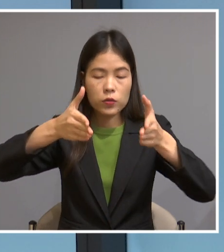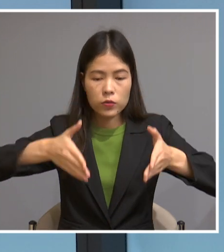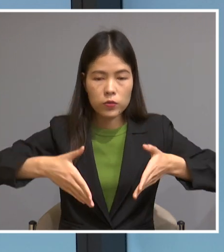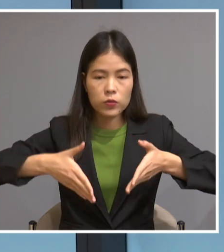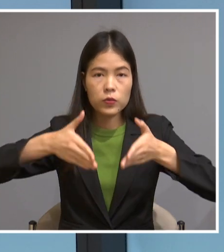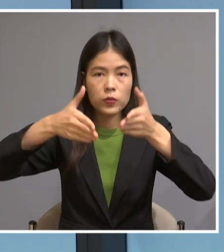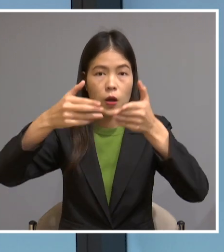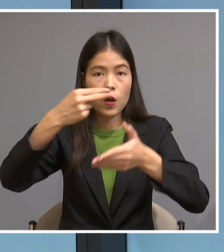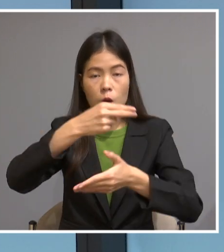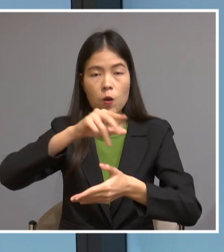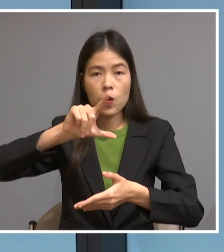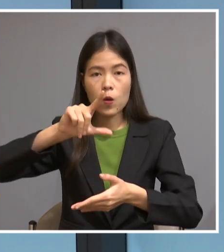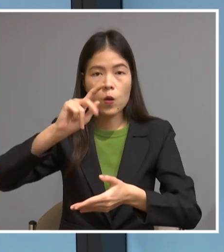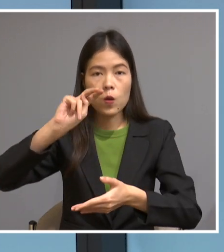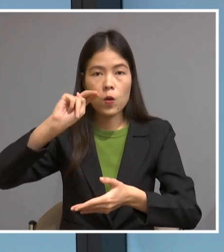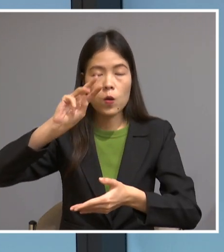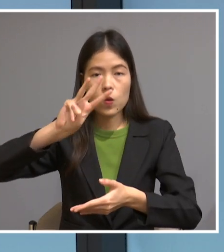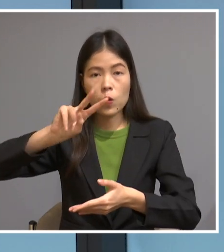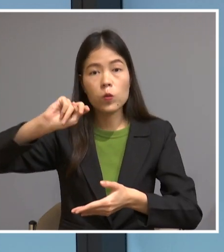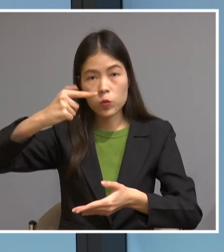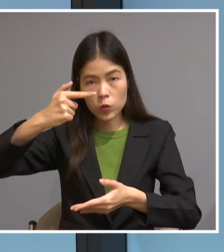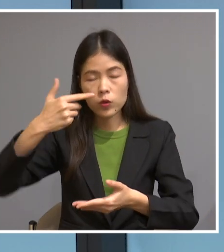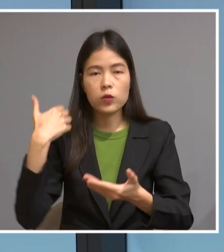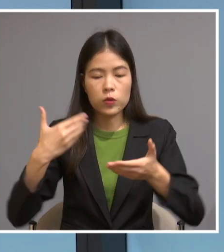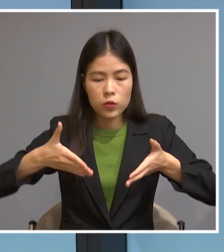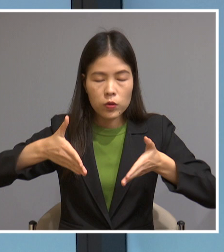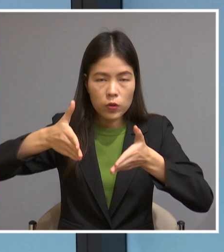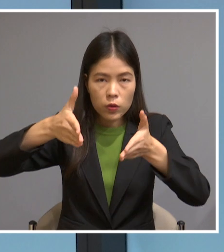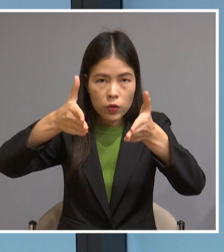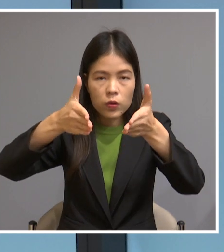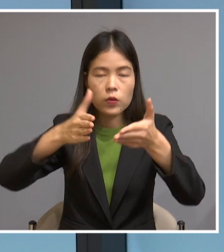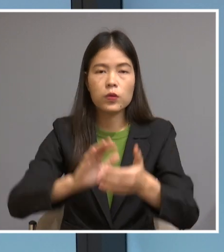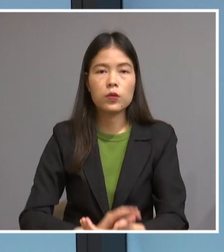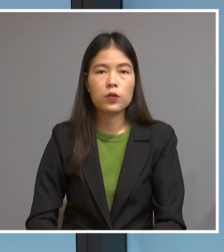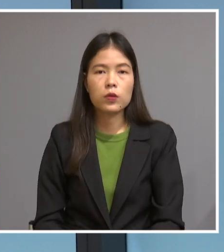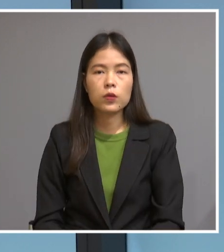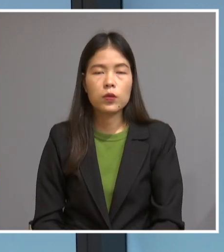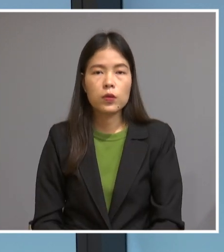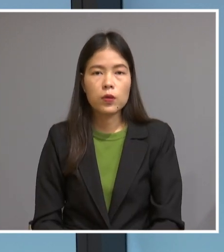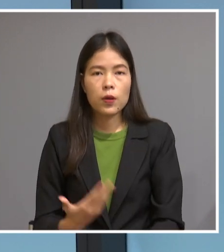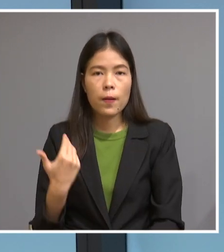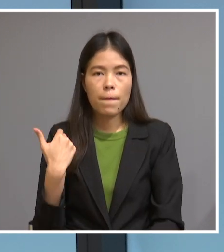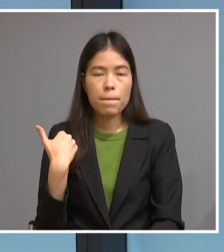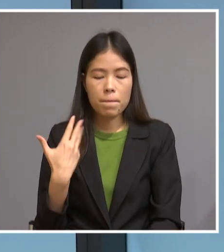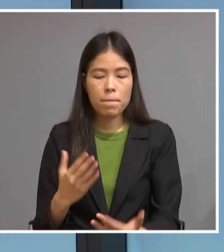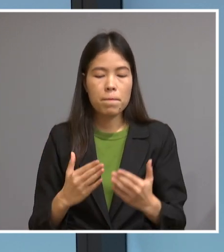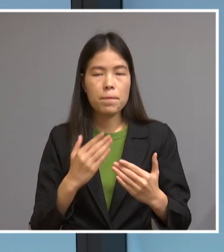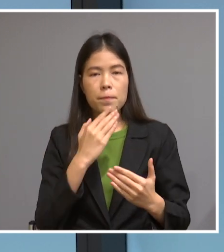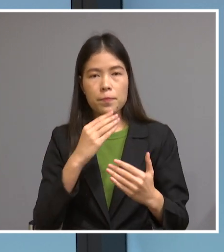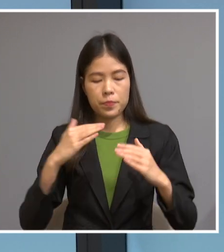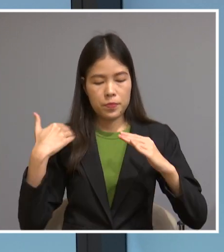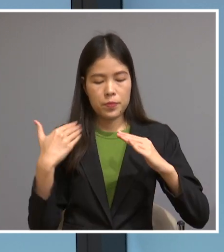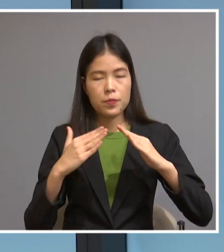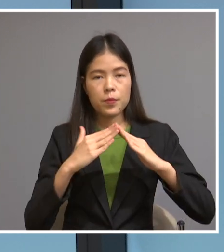นห้องนี้ผมก็ขอนุญาตนมาตอบในสัดาฬ์นี้ก็คอช่วงมวโตนอำเภอบ้านห้อง ถึงบ้านบ่อหินอำเภอป่าสางก